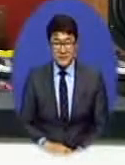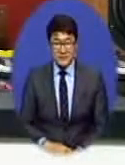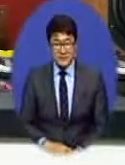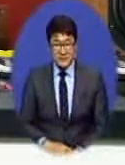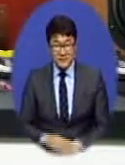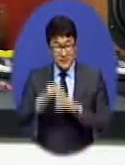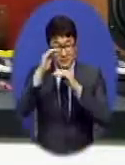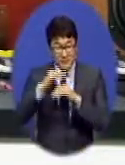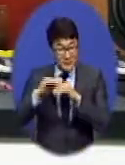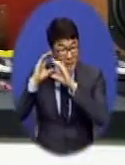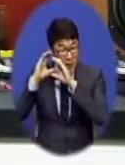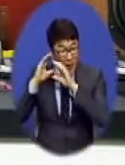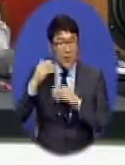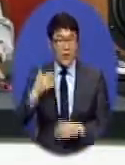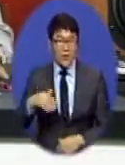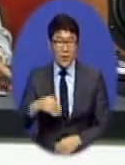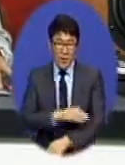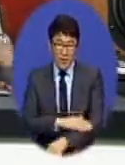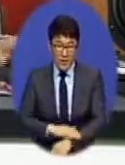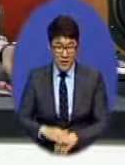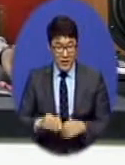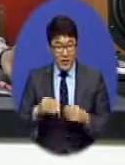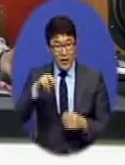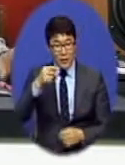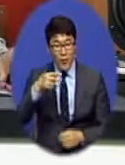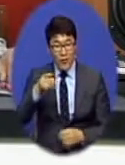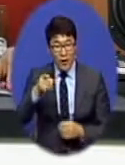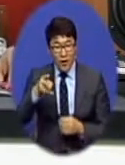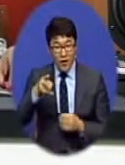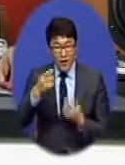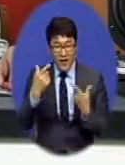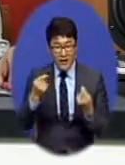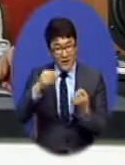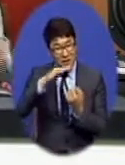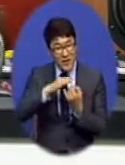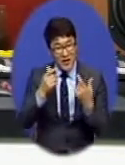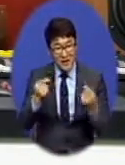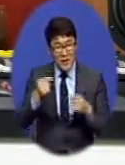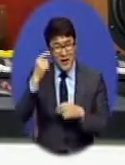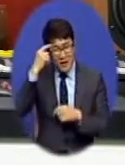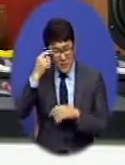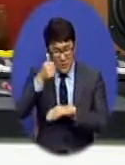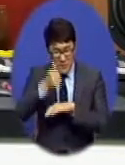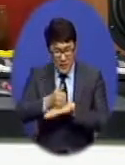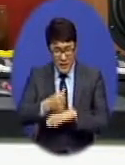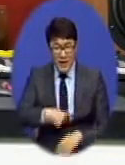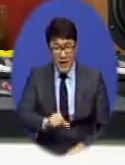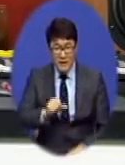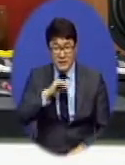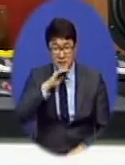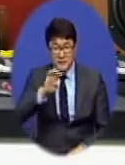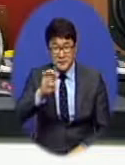때문인가 봐. 아, 네. 너무 잘 들었습니다. 소녀 같아요. 소녀. 네. 소녀 같아. 그러니까요. 막내 아드님이